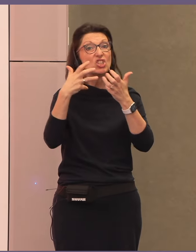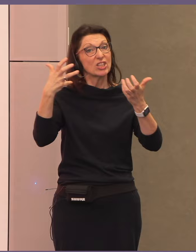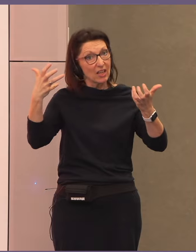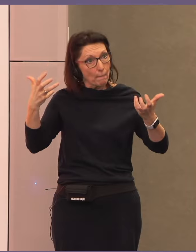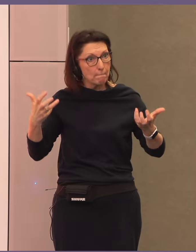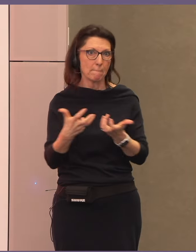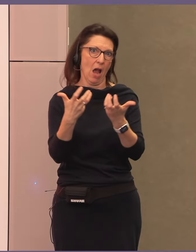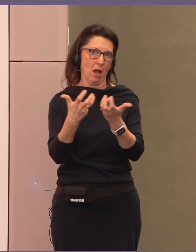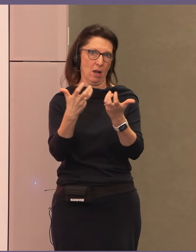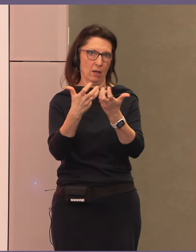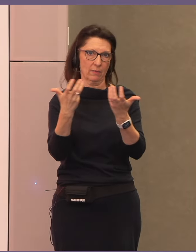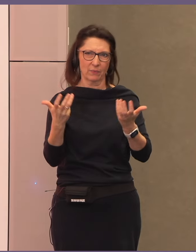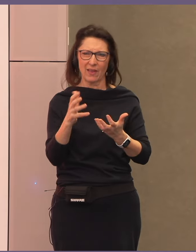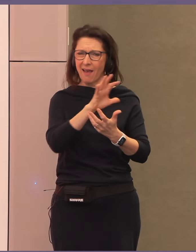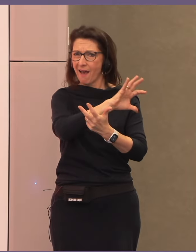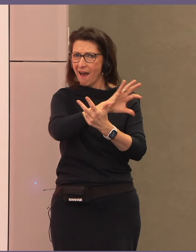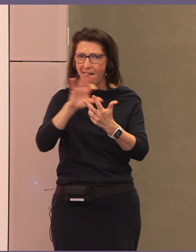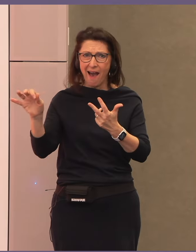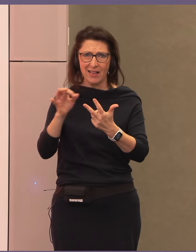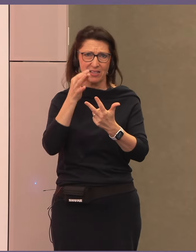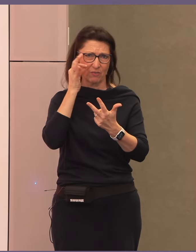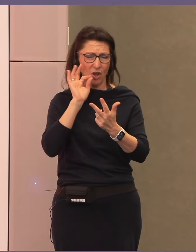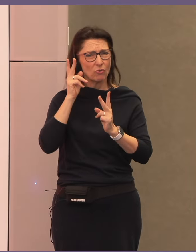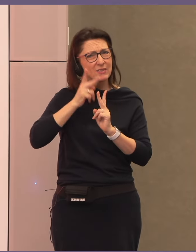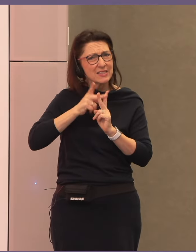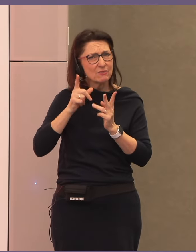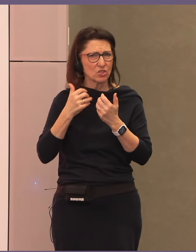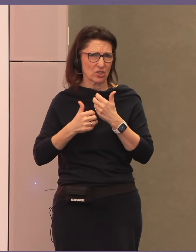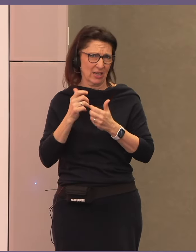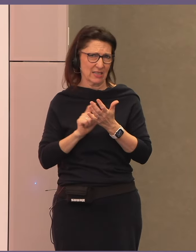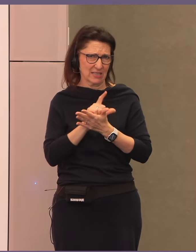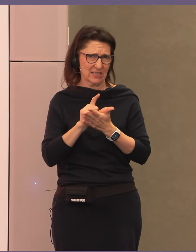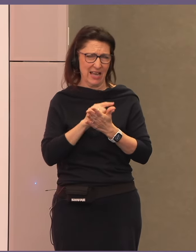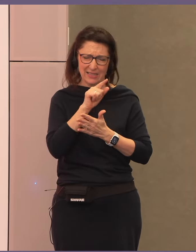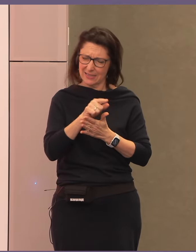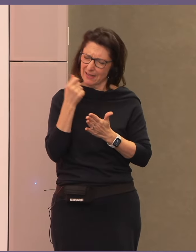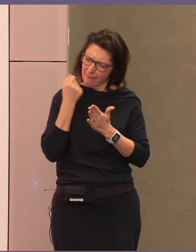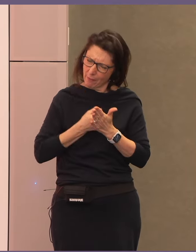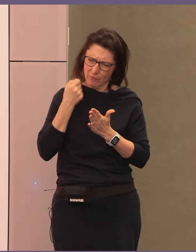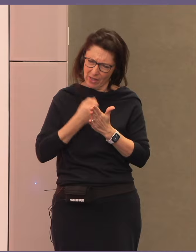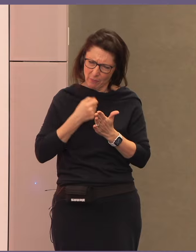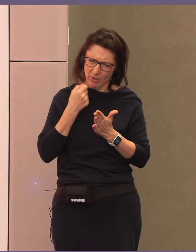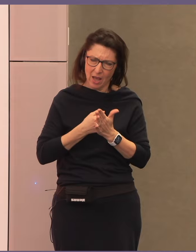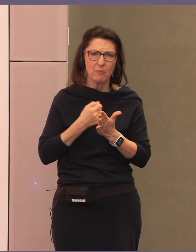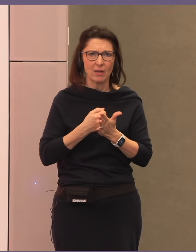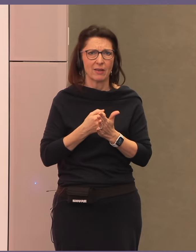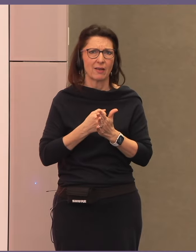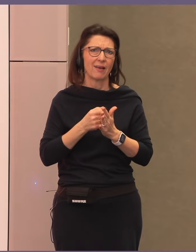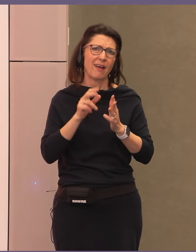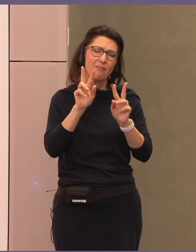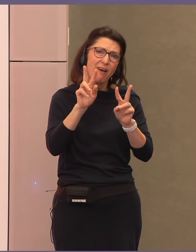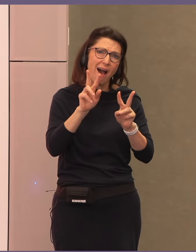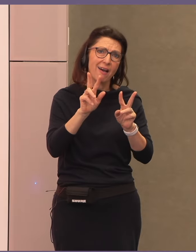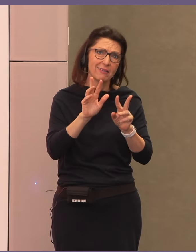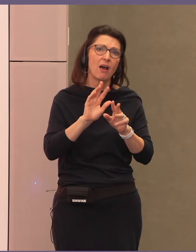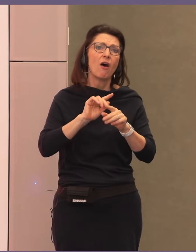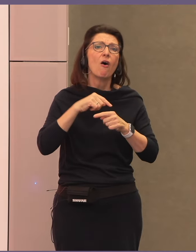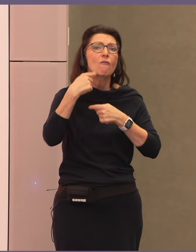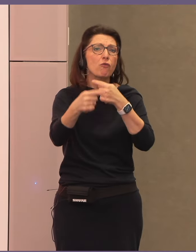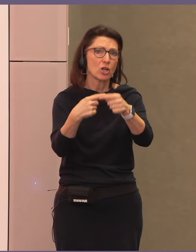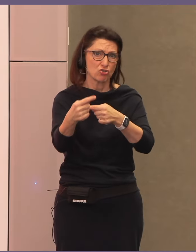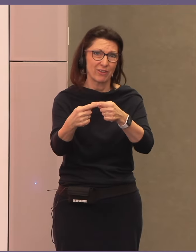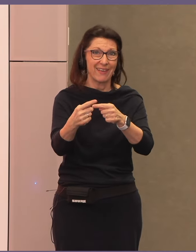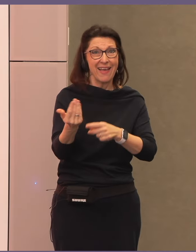Anstrengungen all jener Frauen der Zwischenkriegszeit bedeuteten also einen unaufhaltsamen Fortschritt, auch wenn es sich damals leider